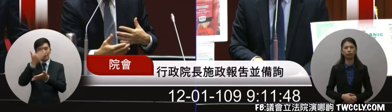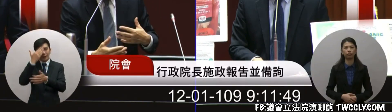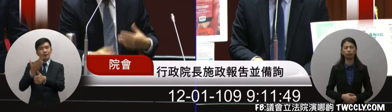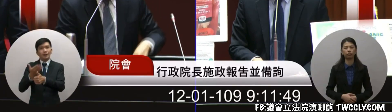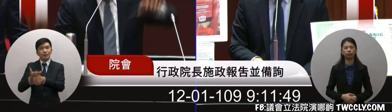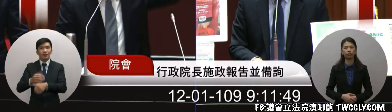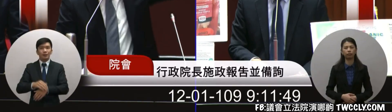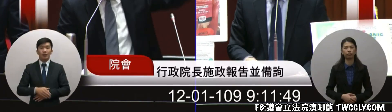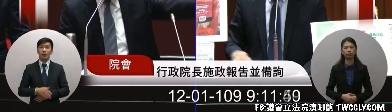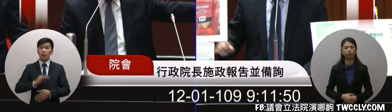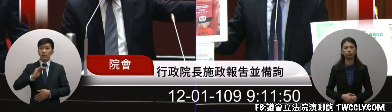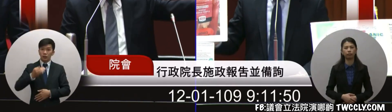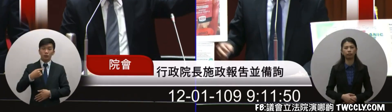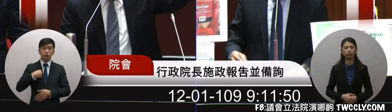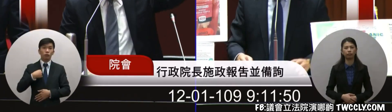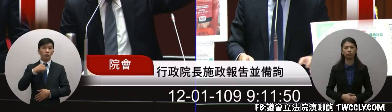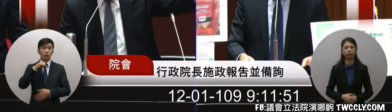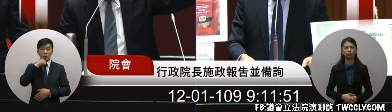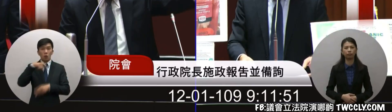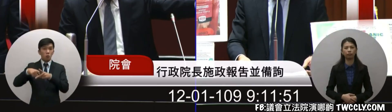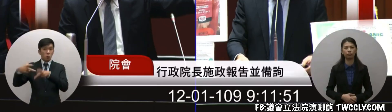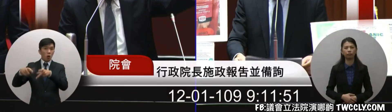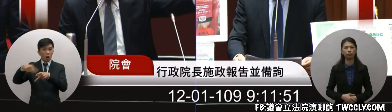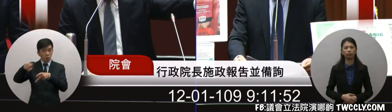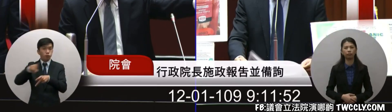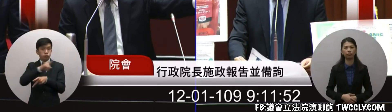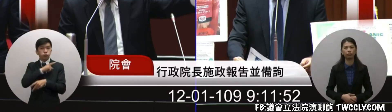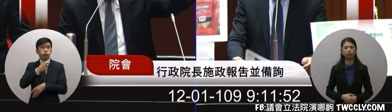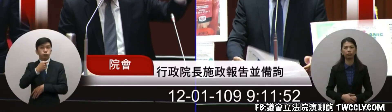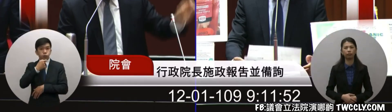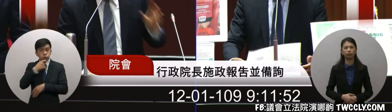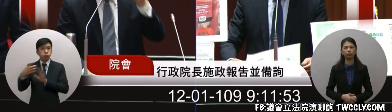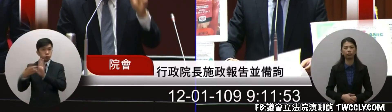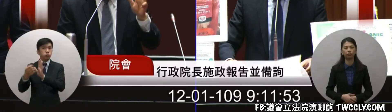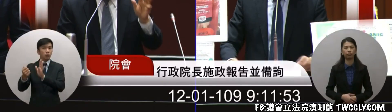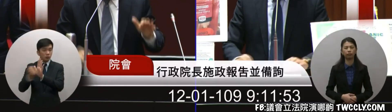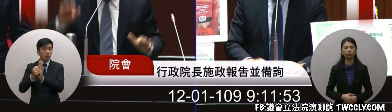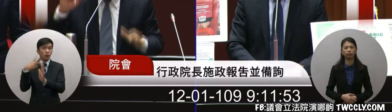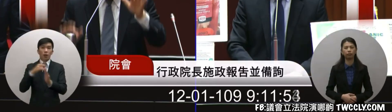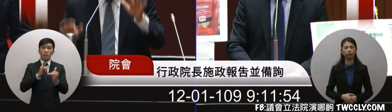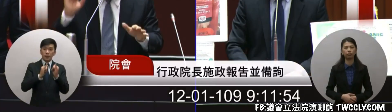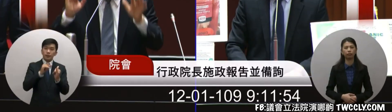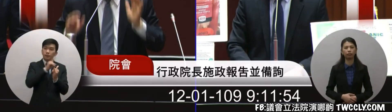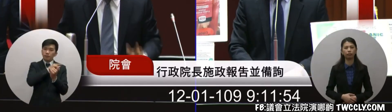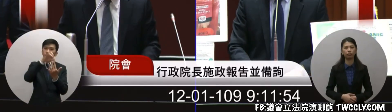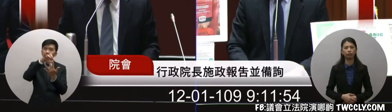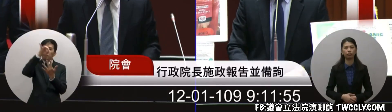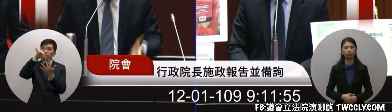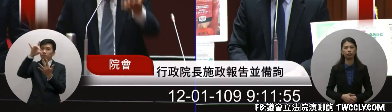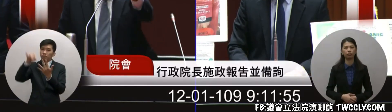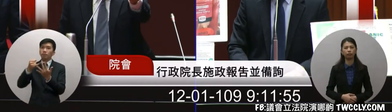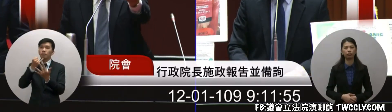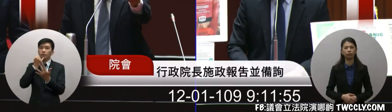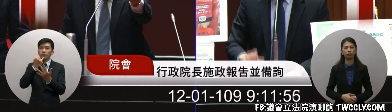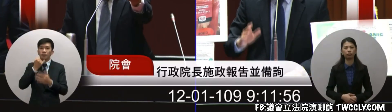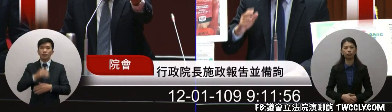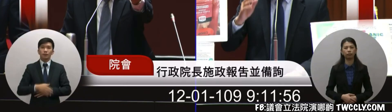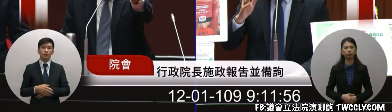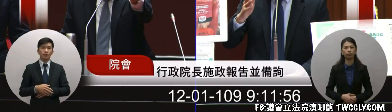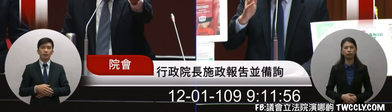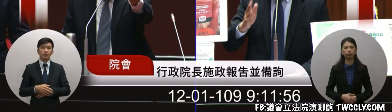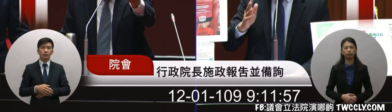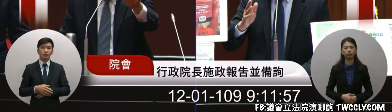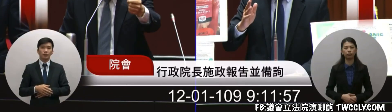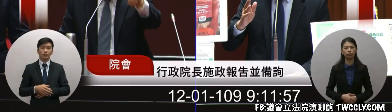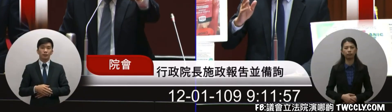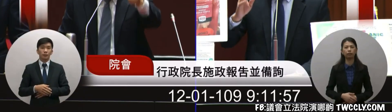意行为，那民众是选择的标的，这三个是用这样子层次。我想委员， 您